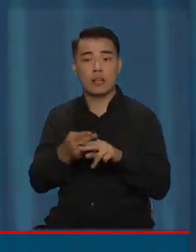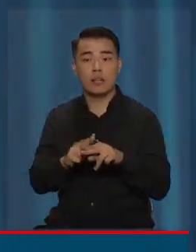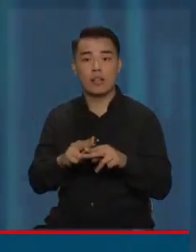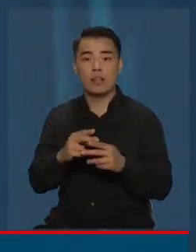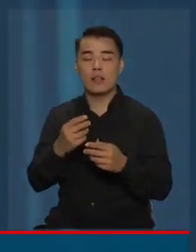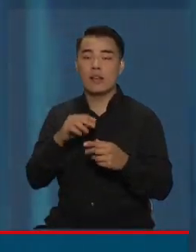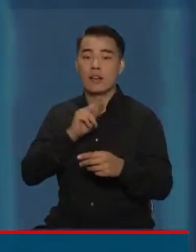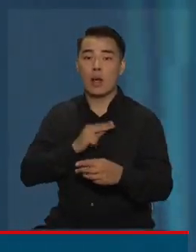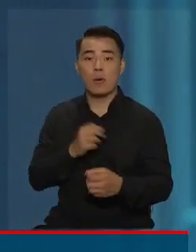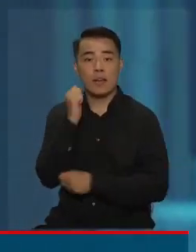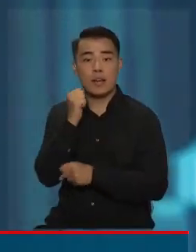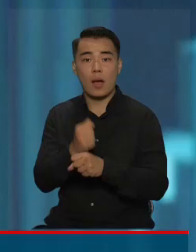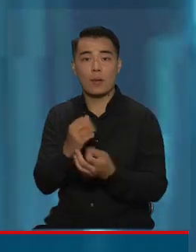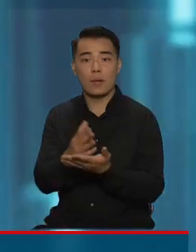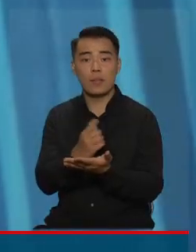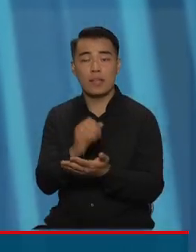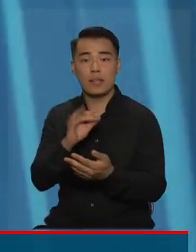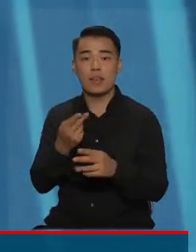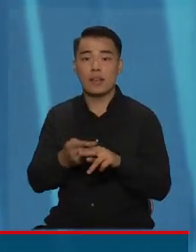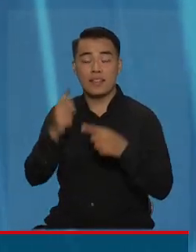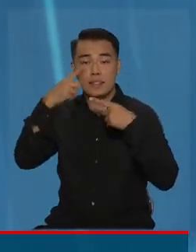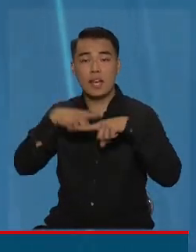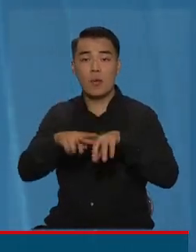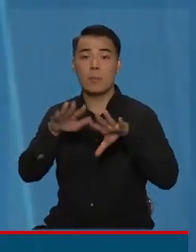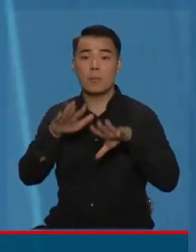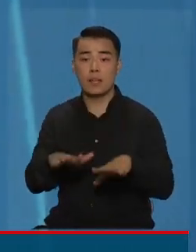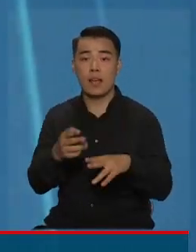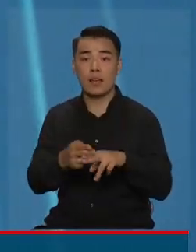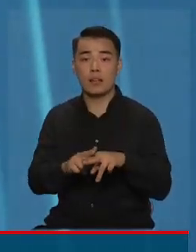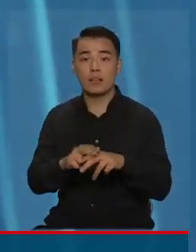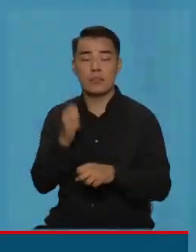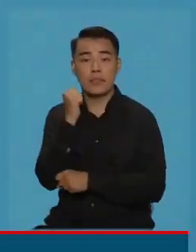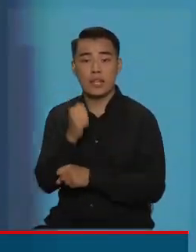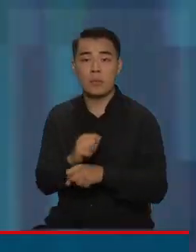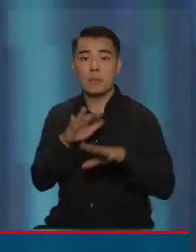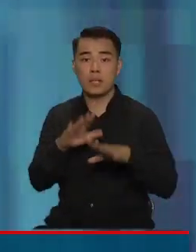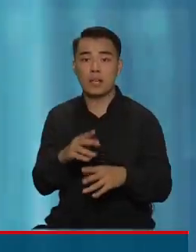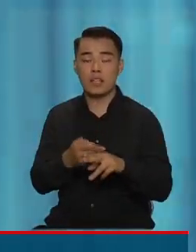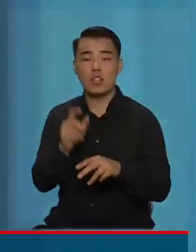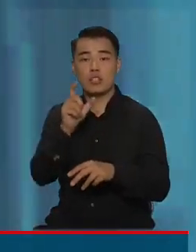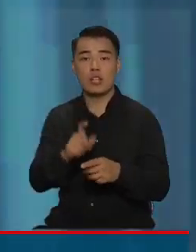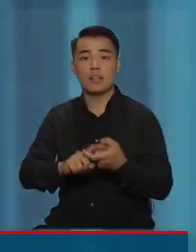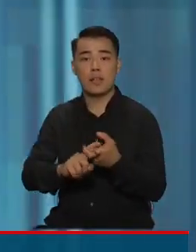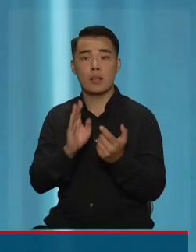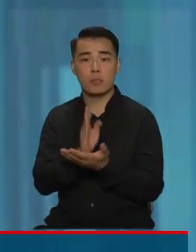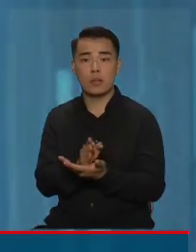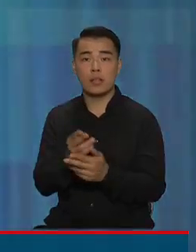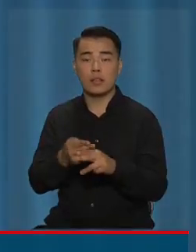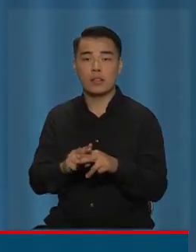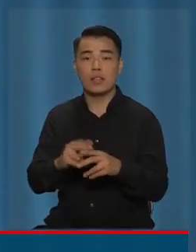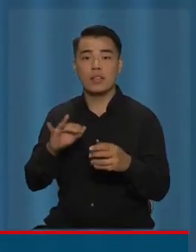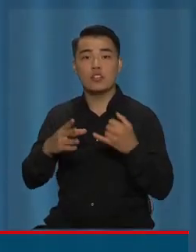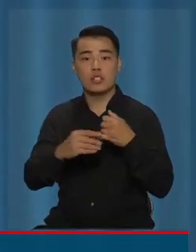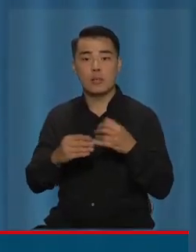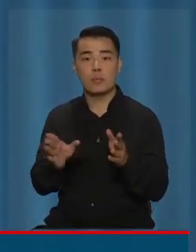кадр мәселесі. Себебі анау технология орнында орынды қолдану да ол адамға байланысты. Сосын жермен жұмыс